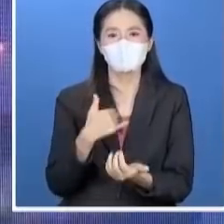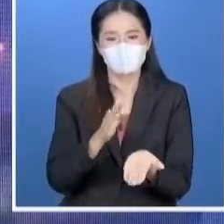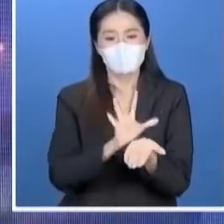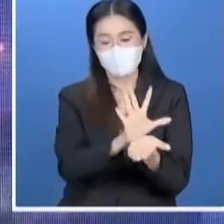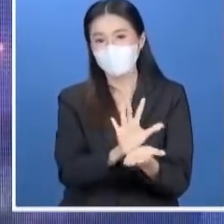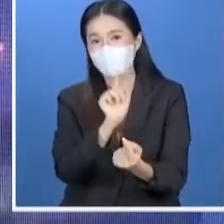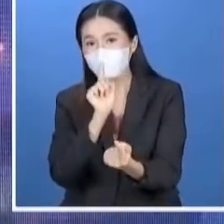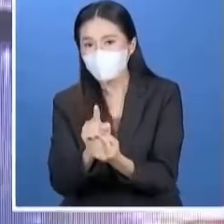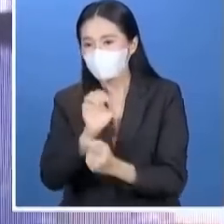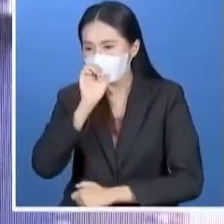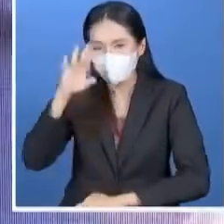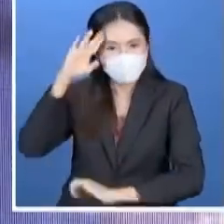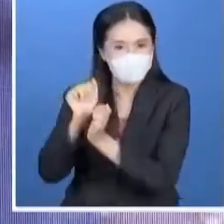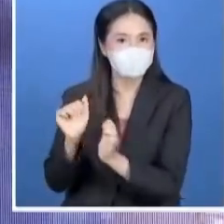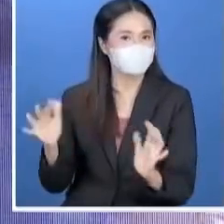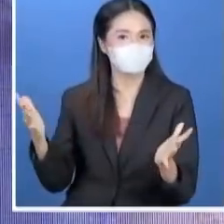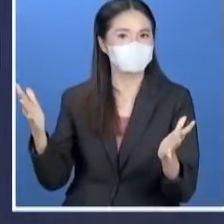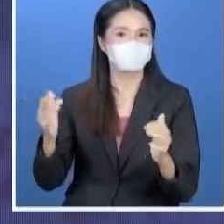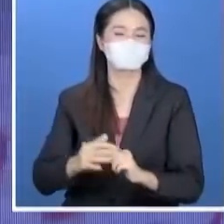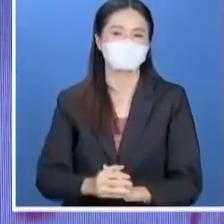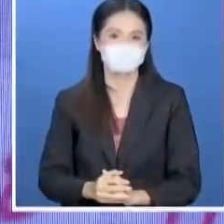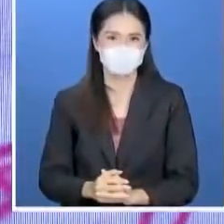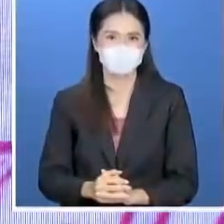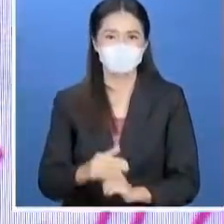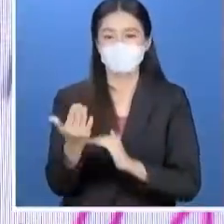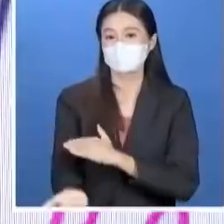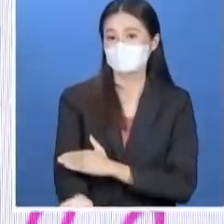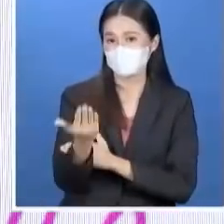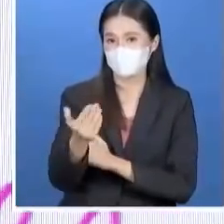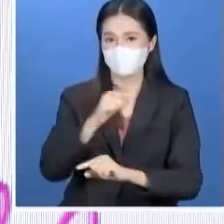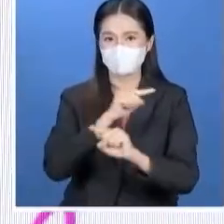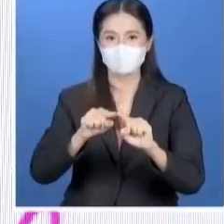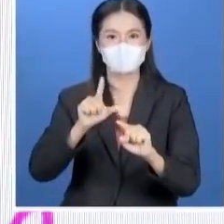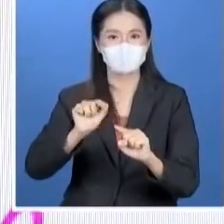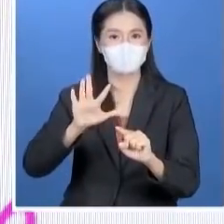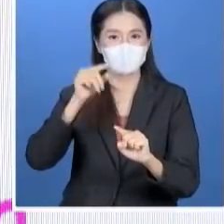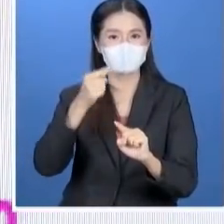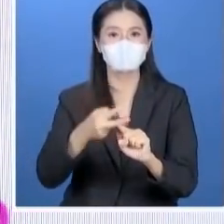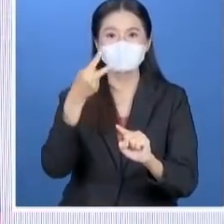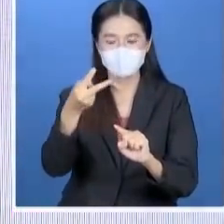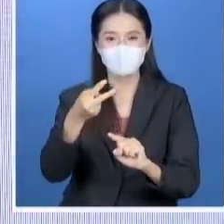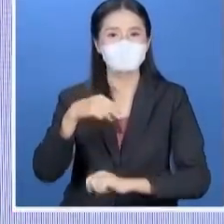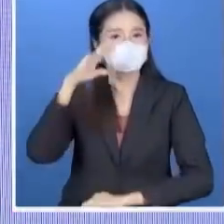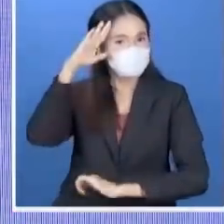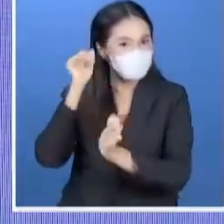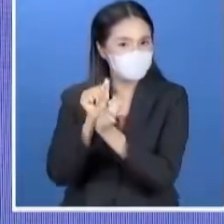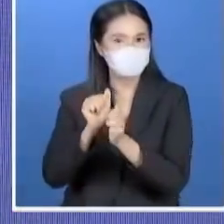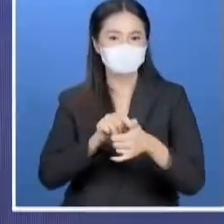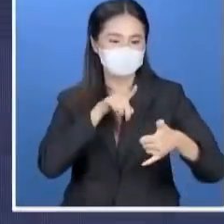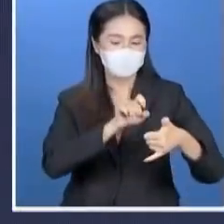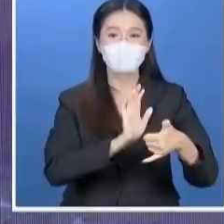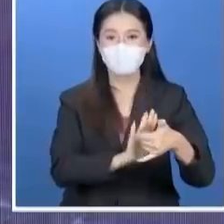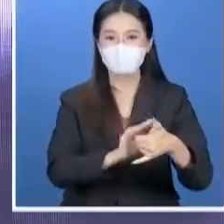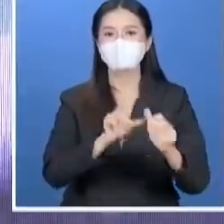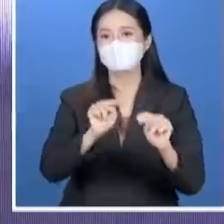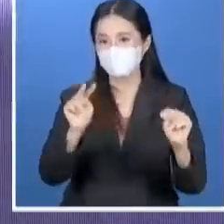รือมาแสดงตัวกับพนักงานสอบสวนแต่อย่างใดซึ่งในรุ่งเช้าของวันที่25กุมภาพันธ์เจ้าหน้าที่ฝ่ายสืบสวนสภ.เมืองนน